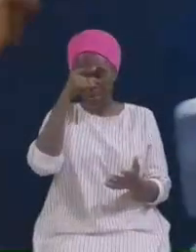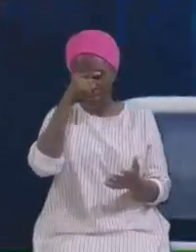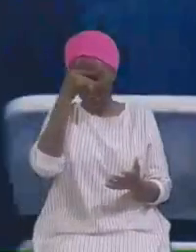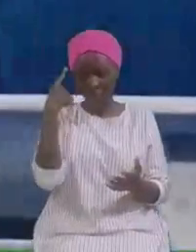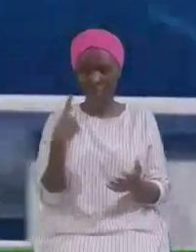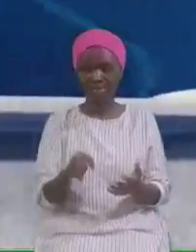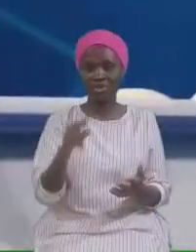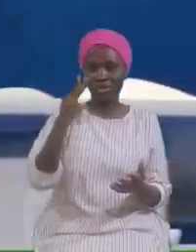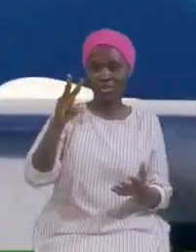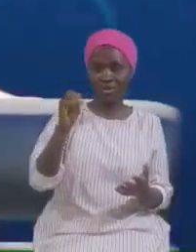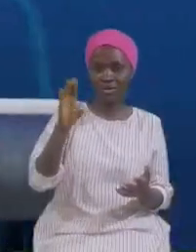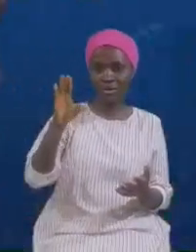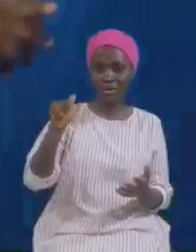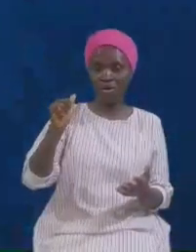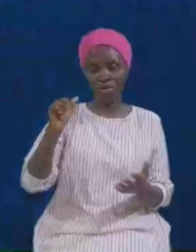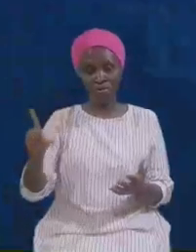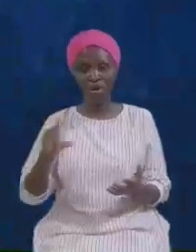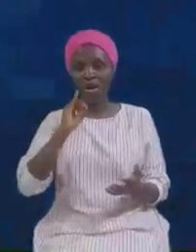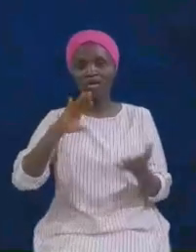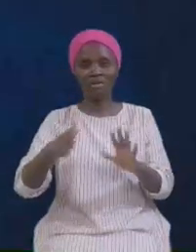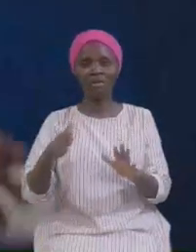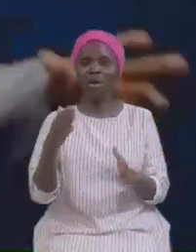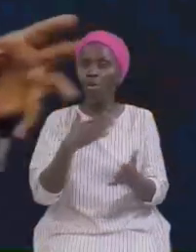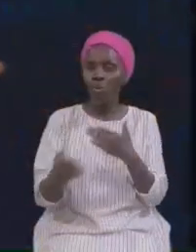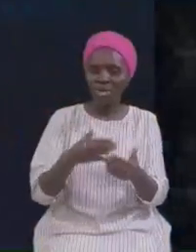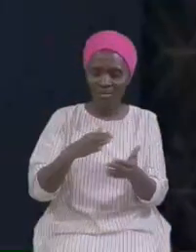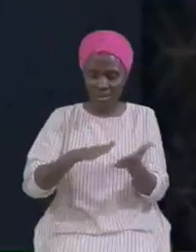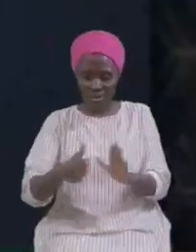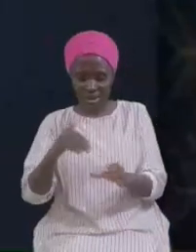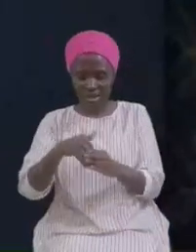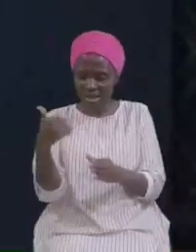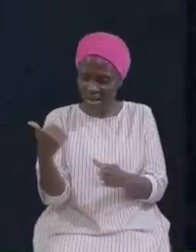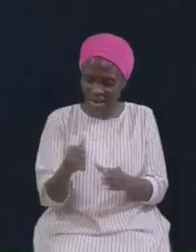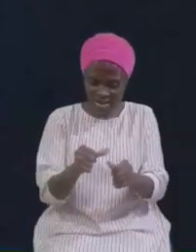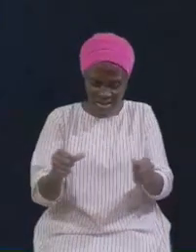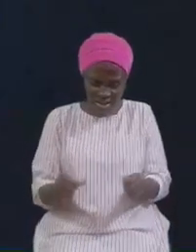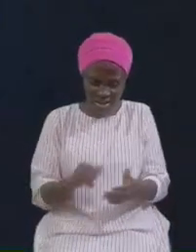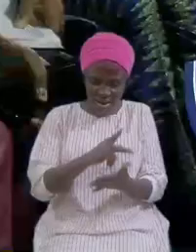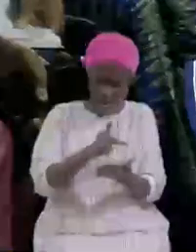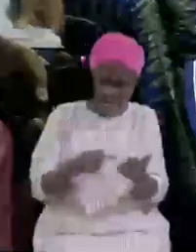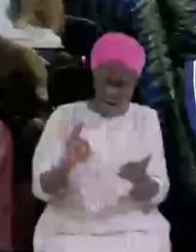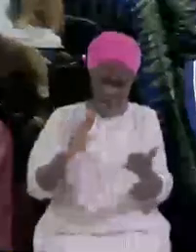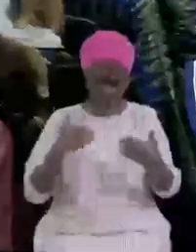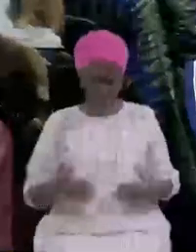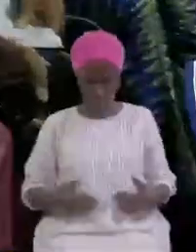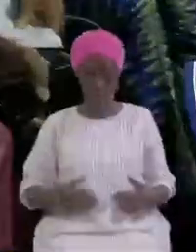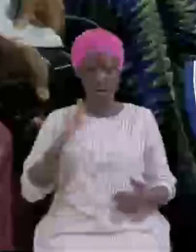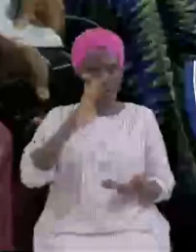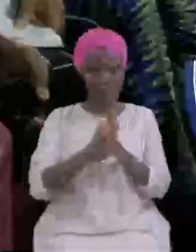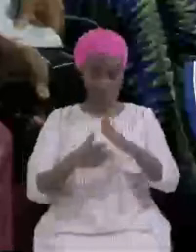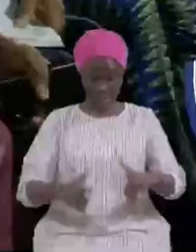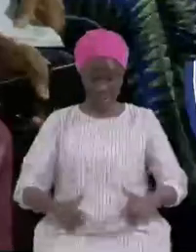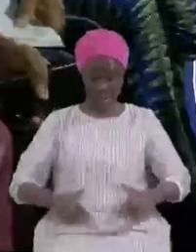vocale est morte. Quel que soit ce qui est mort dans n'importe quelle partie de ton corps, tout va reprendre vie ce soir au nom